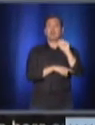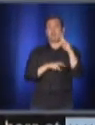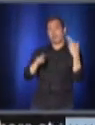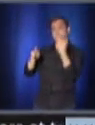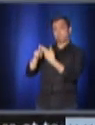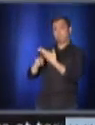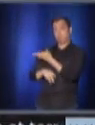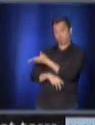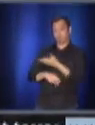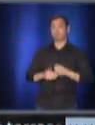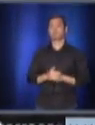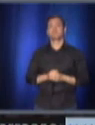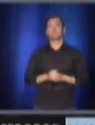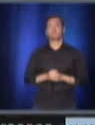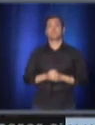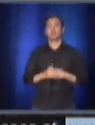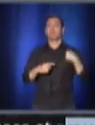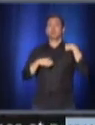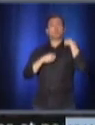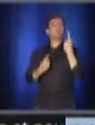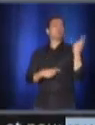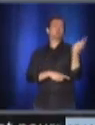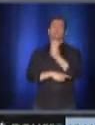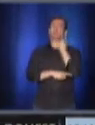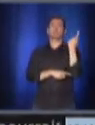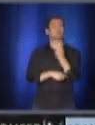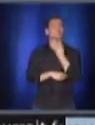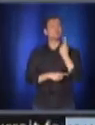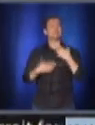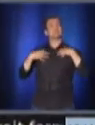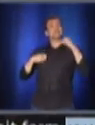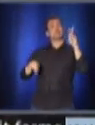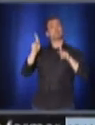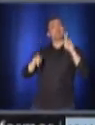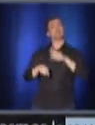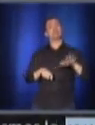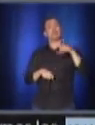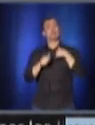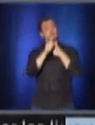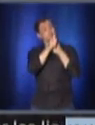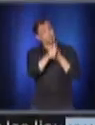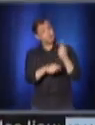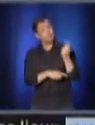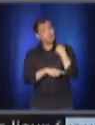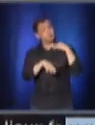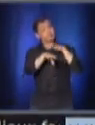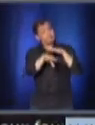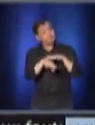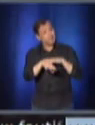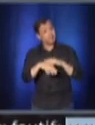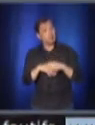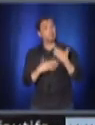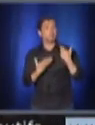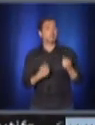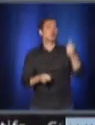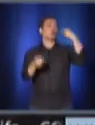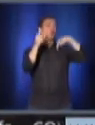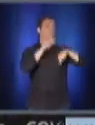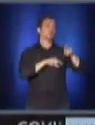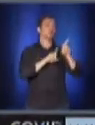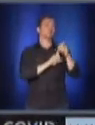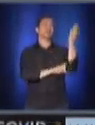suivi, toujours suivi les recommandations de la santé publique. Mais le fait, je veux revenir parce qu'on en a discuté